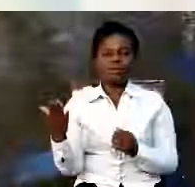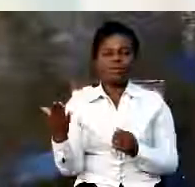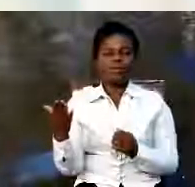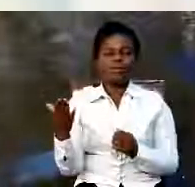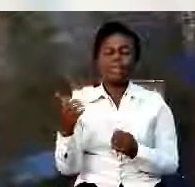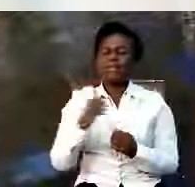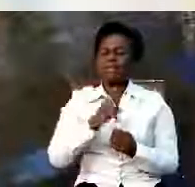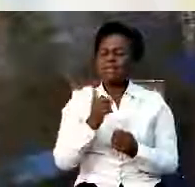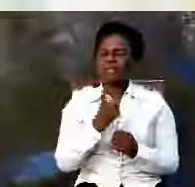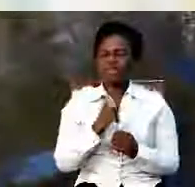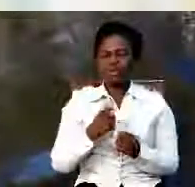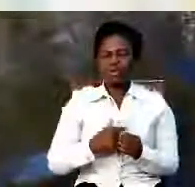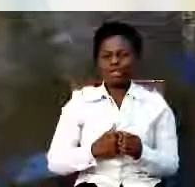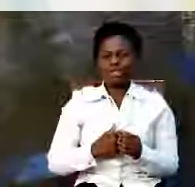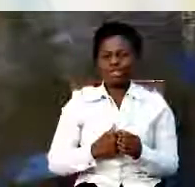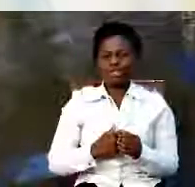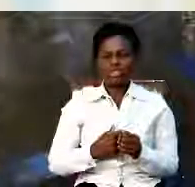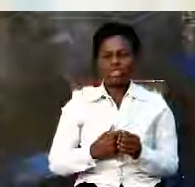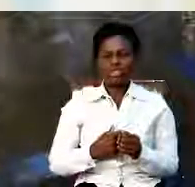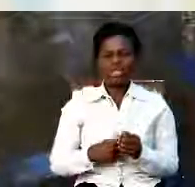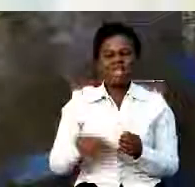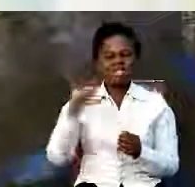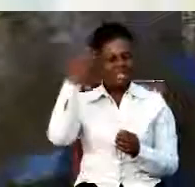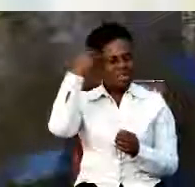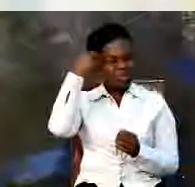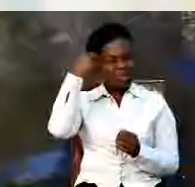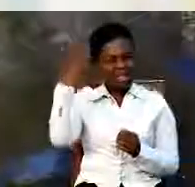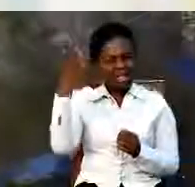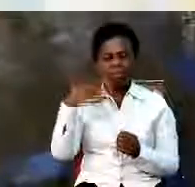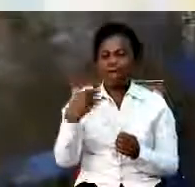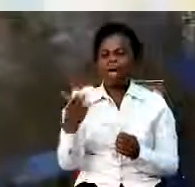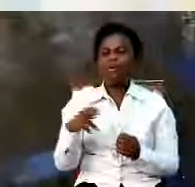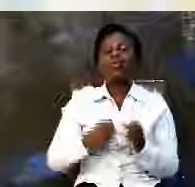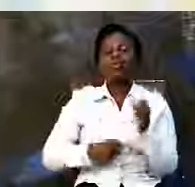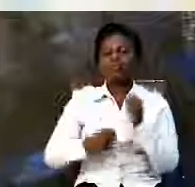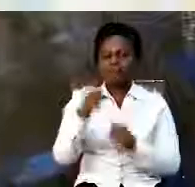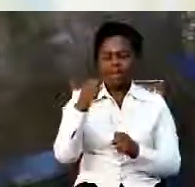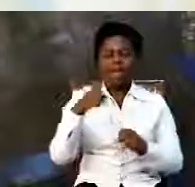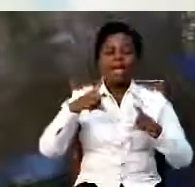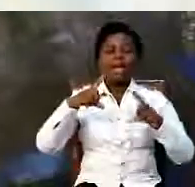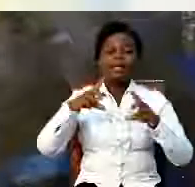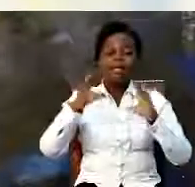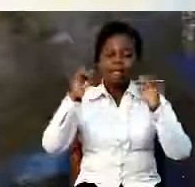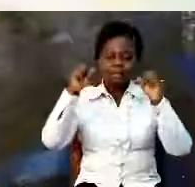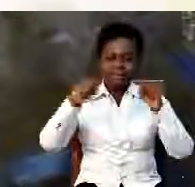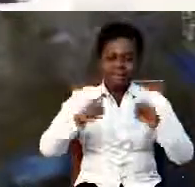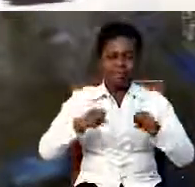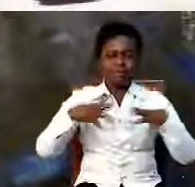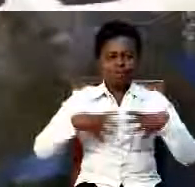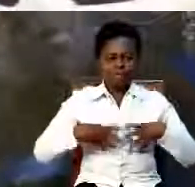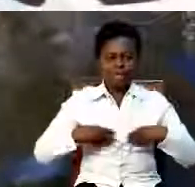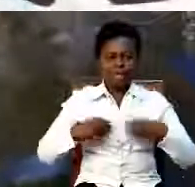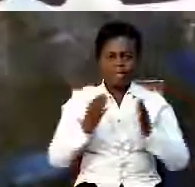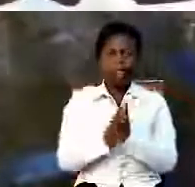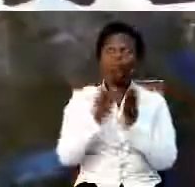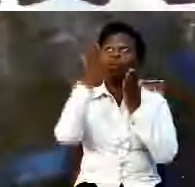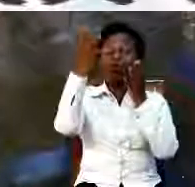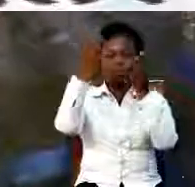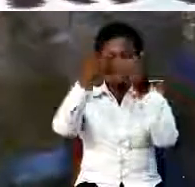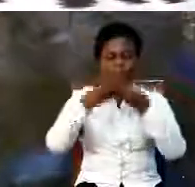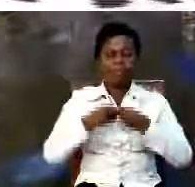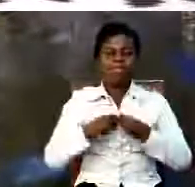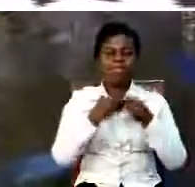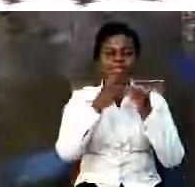si hisia za kubeza wala za kukimbia. Lazima tuzikubali na tuombe Mungu kwamba Mungu aweze kutupatia